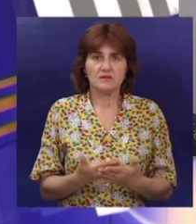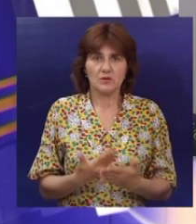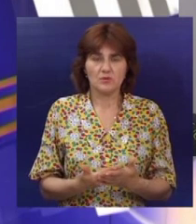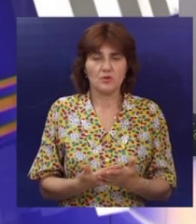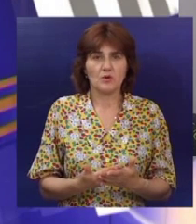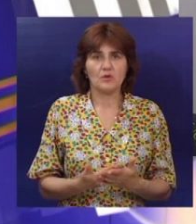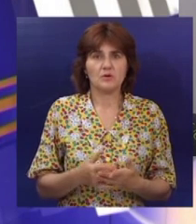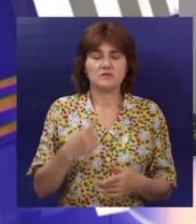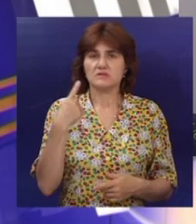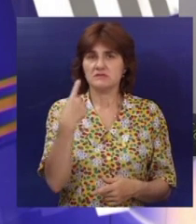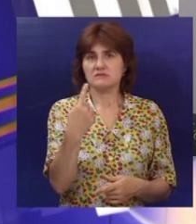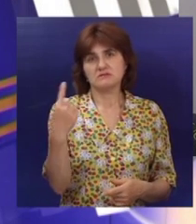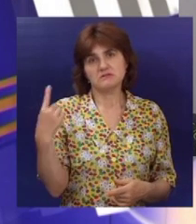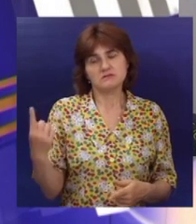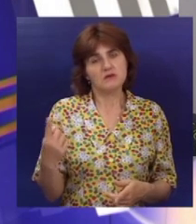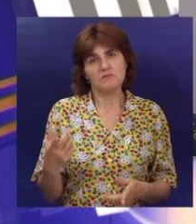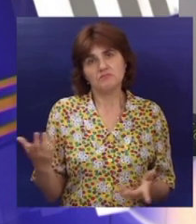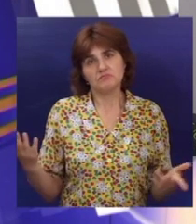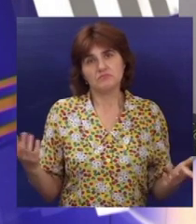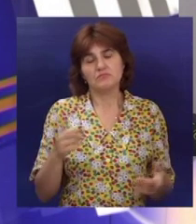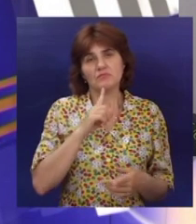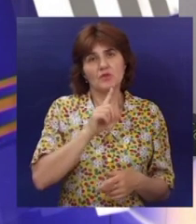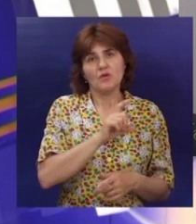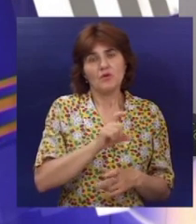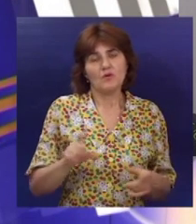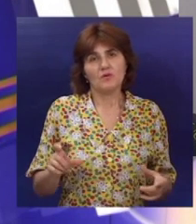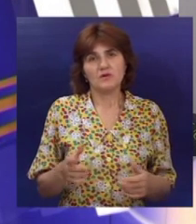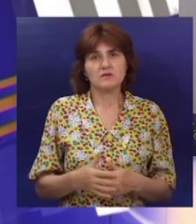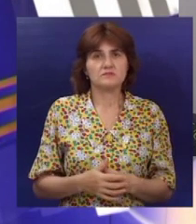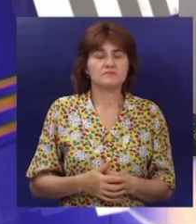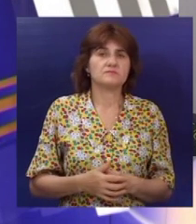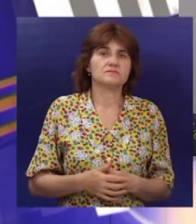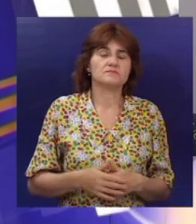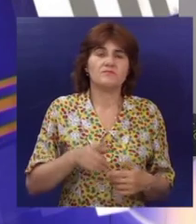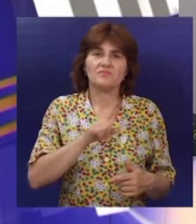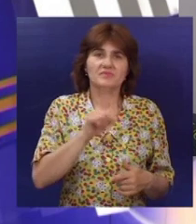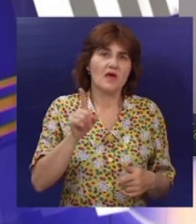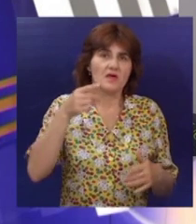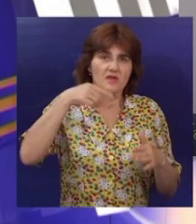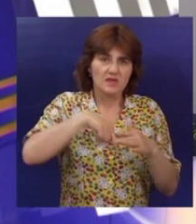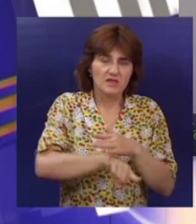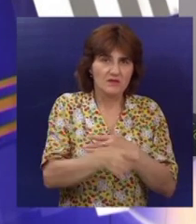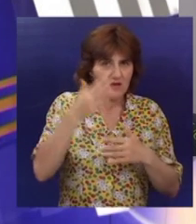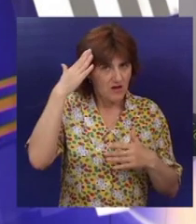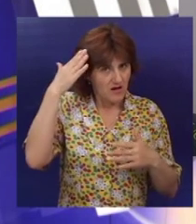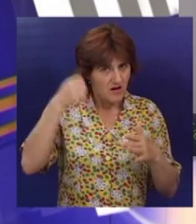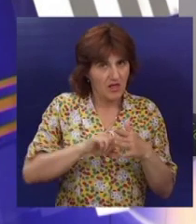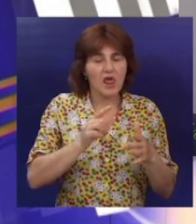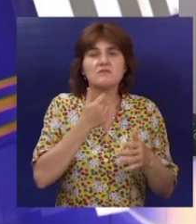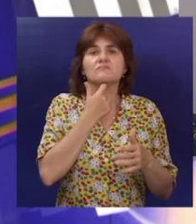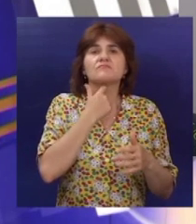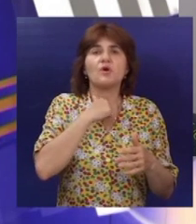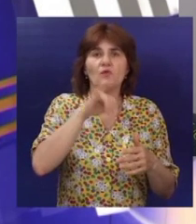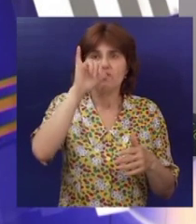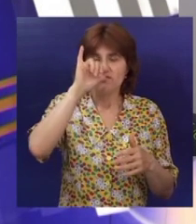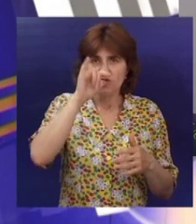prema tome na sopstvenu odgovornost uz primjenu naravno higijenskih mera, ne roniti, ne